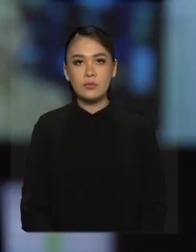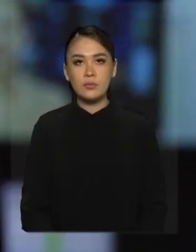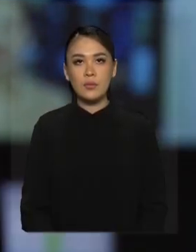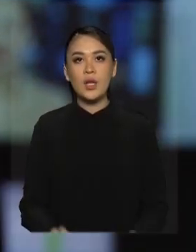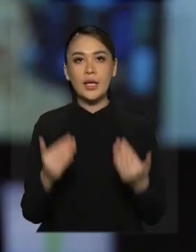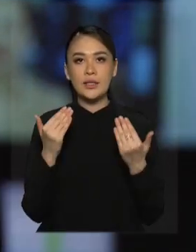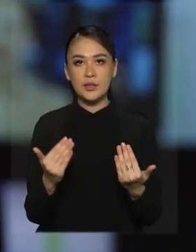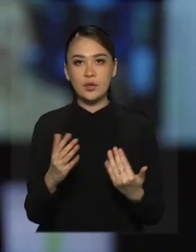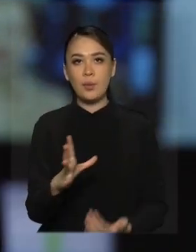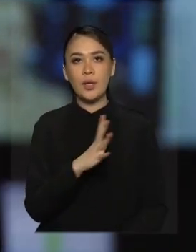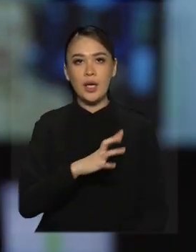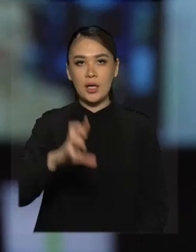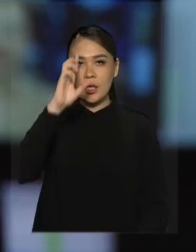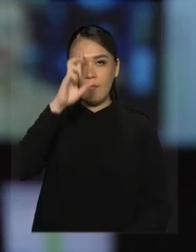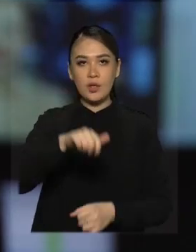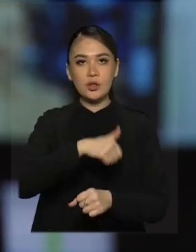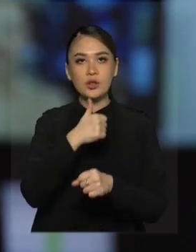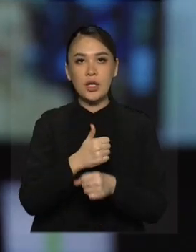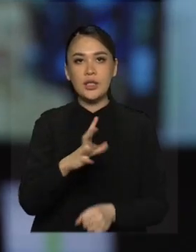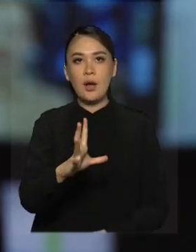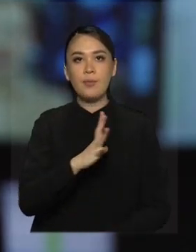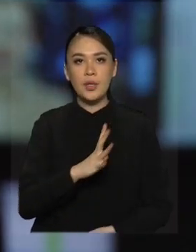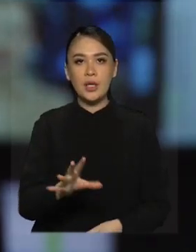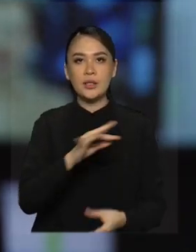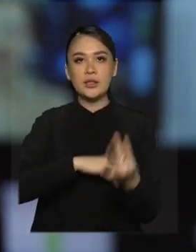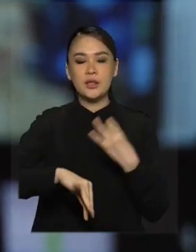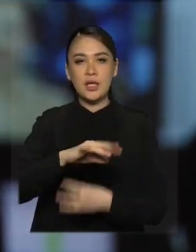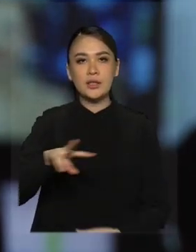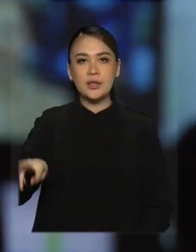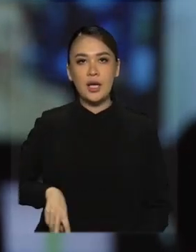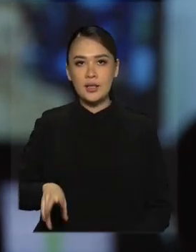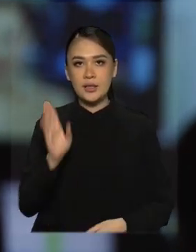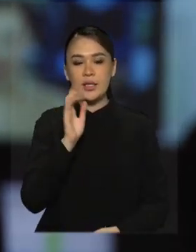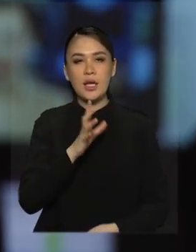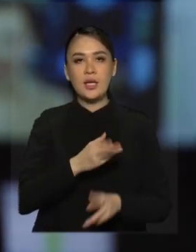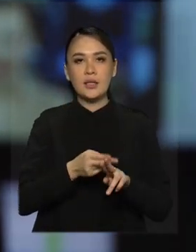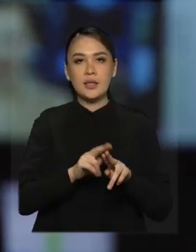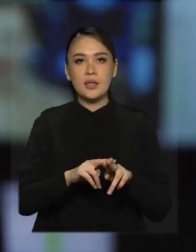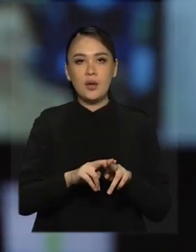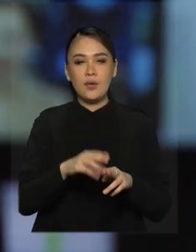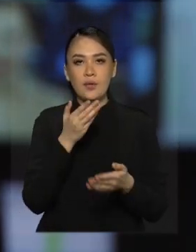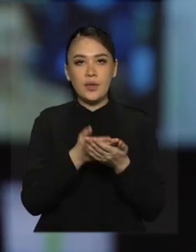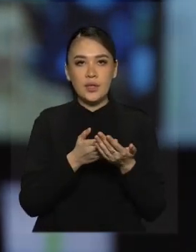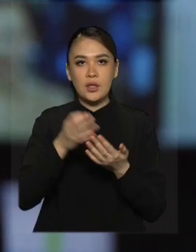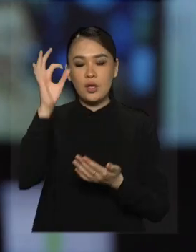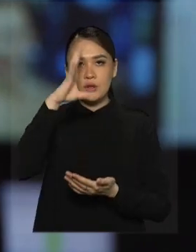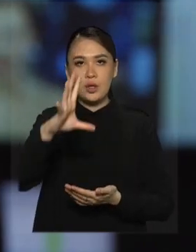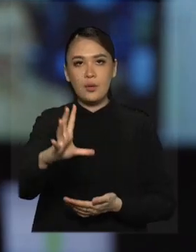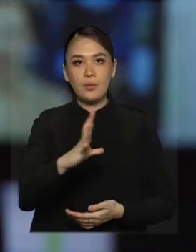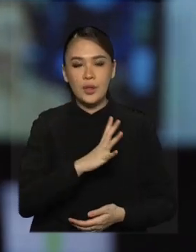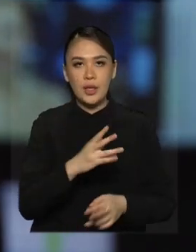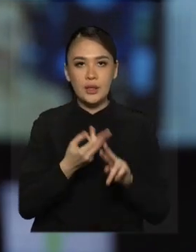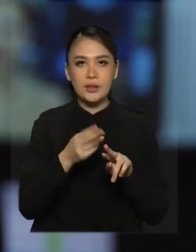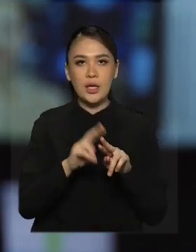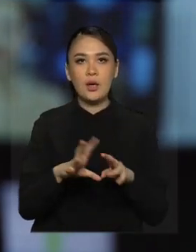И сегодня же глава государства принял председателя совета директоров группы компании «Аллюр» Андрея Лаврентьева. Глава группы